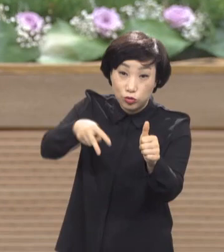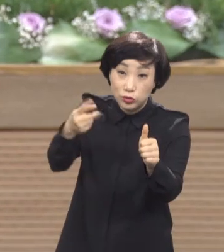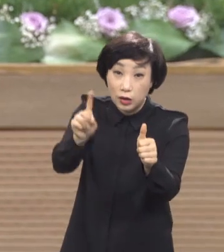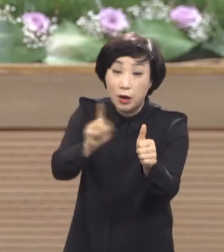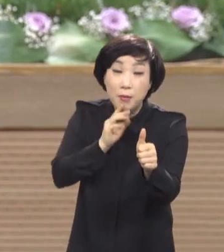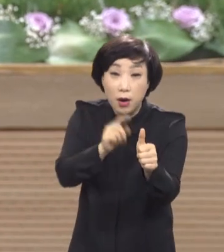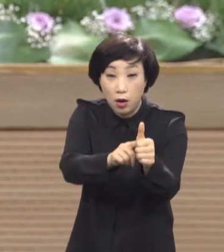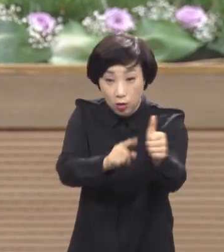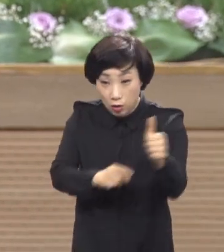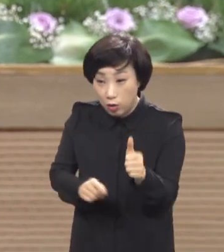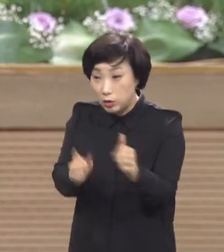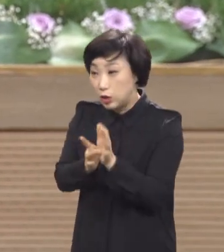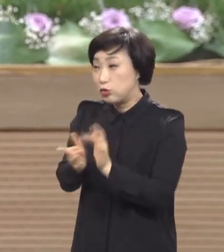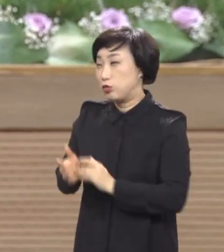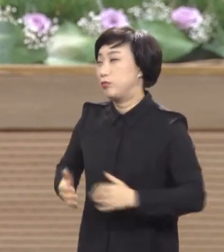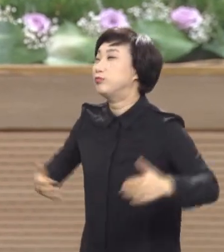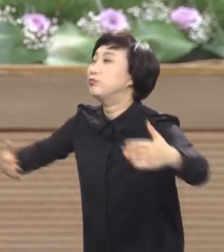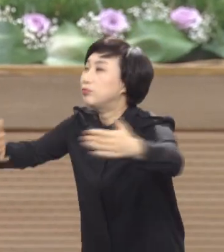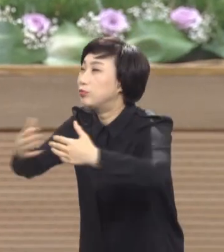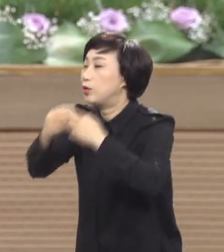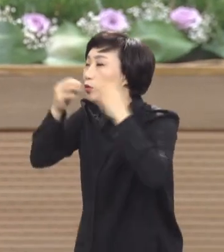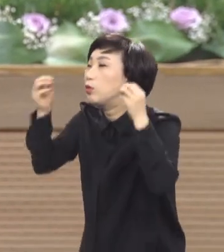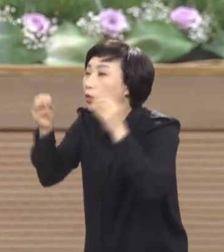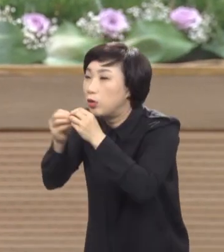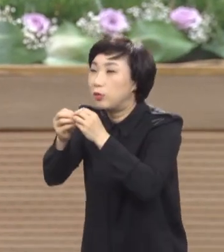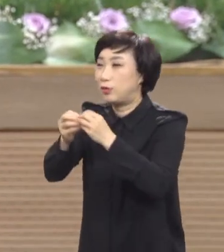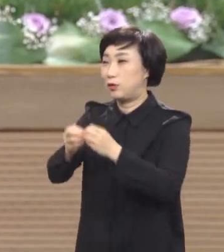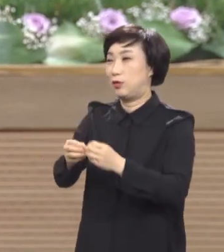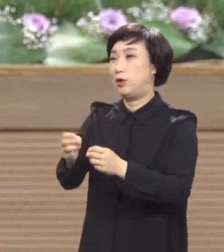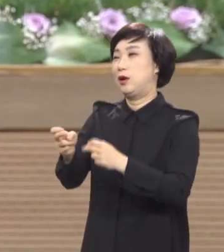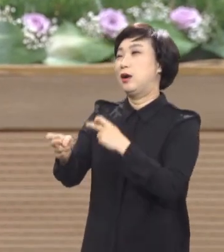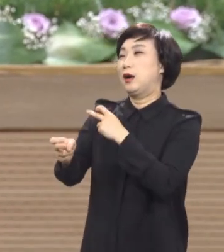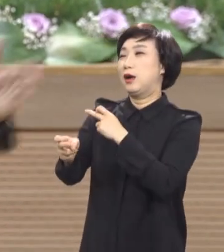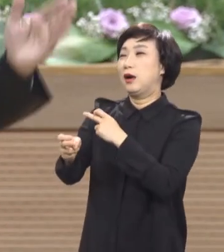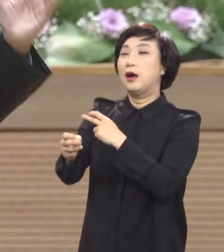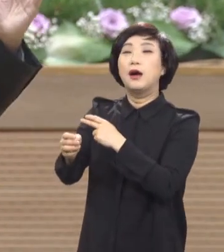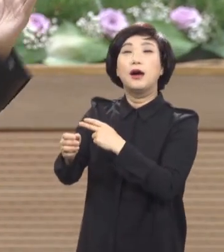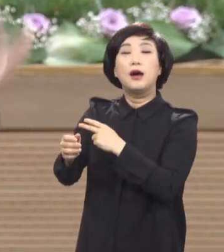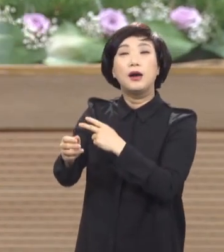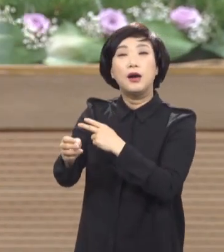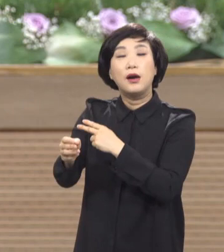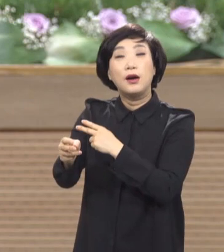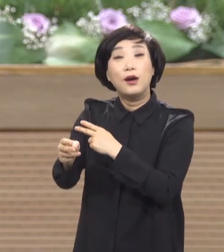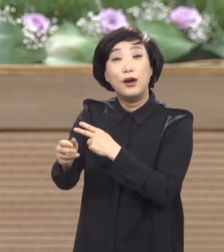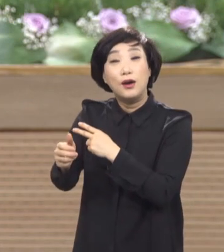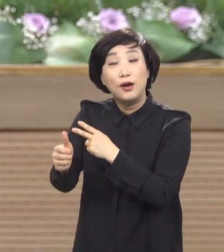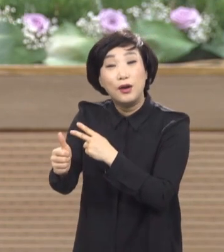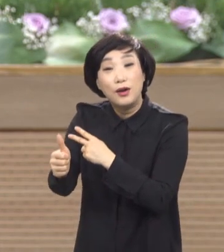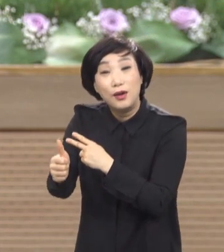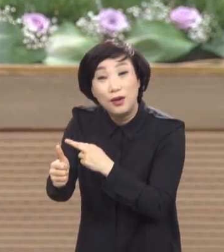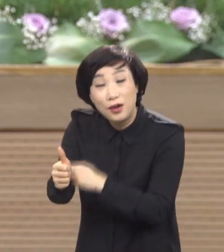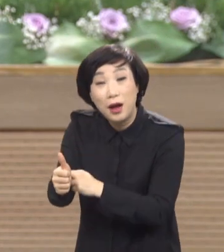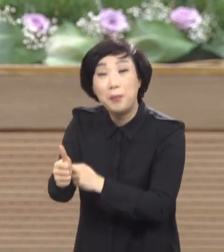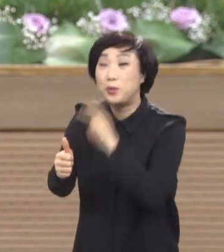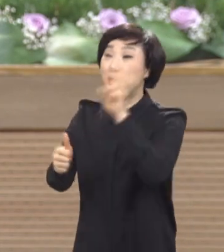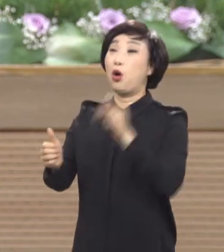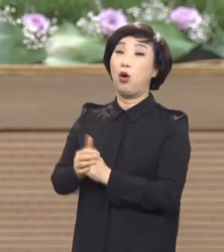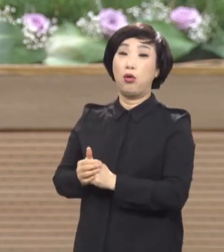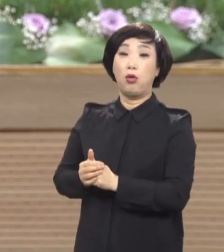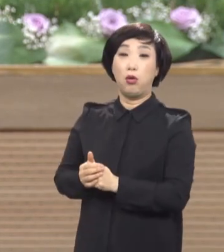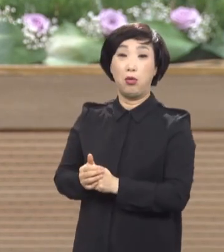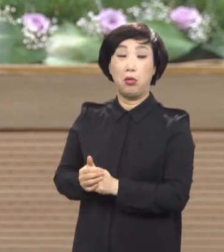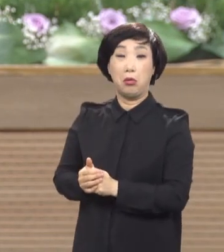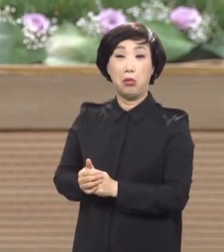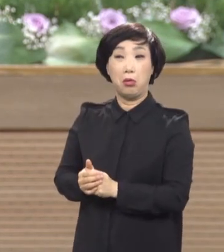입에 딱 입을 맞추면서 나비요 예 선생님을 팔아먹었어요 그래서